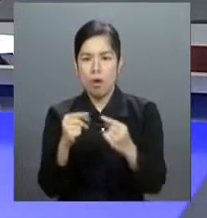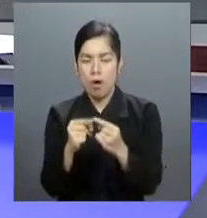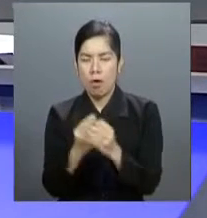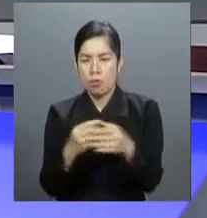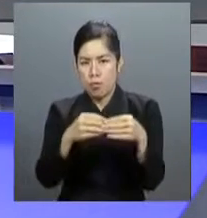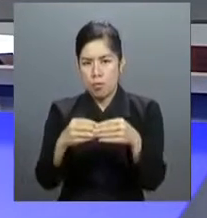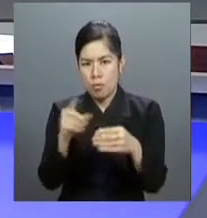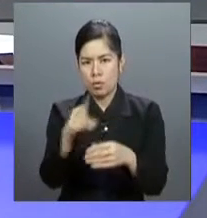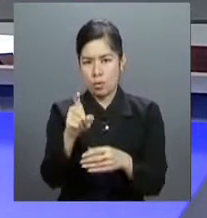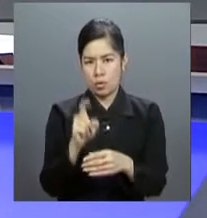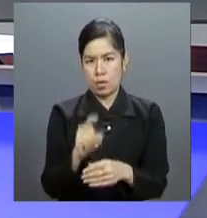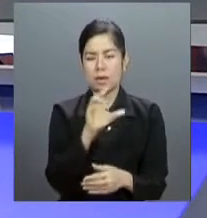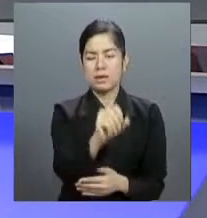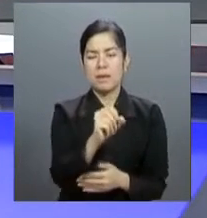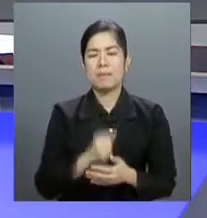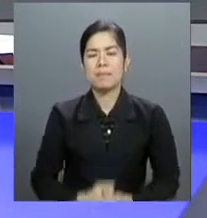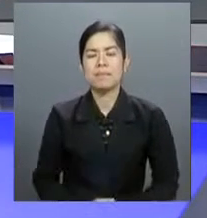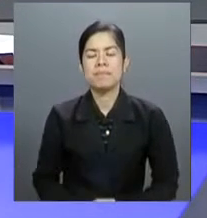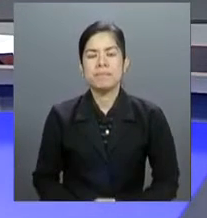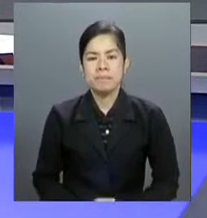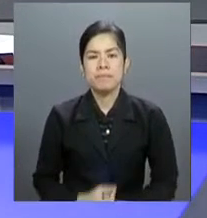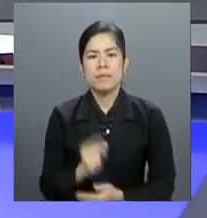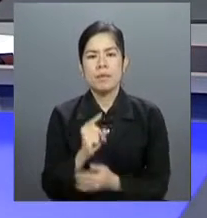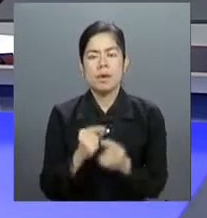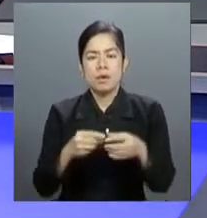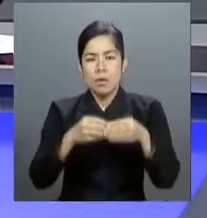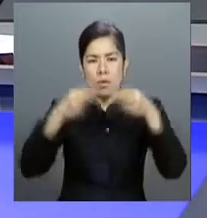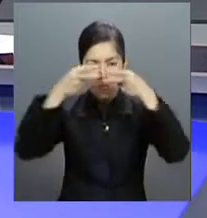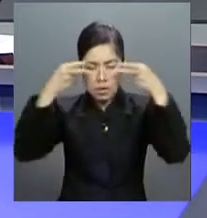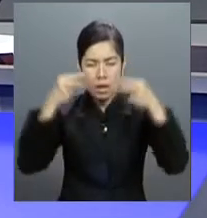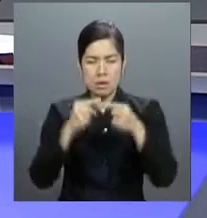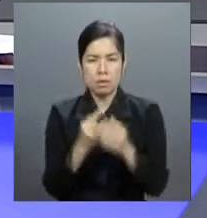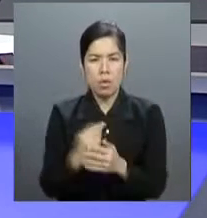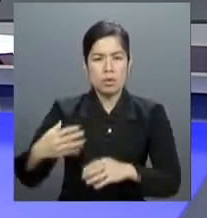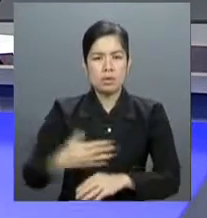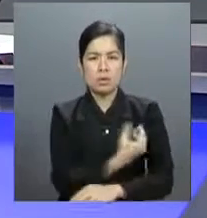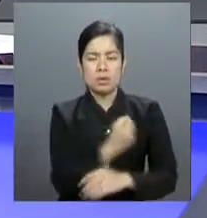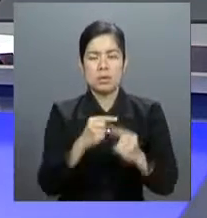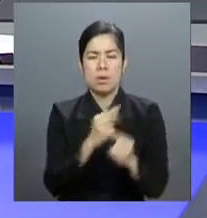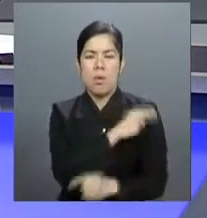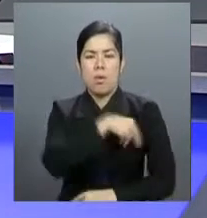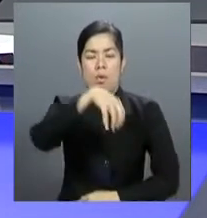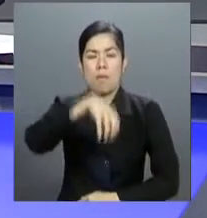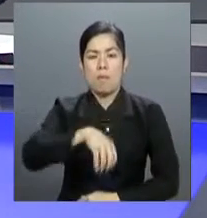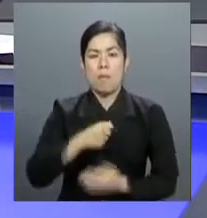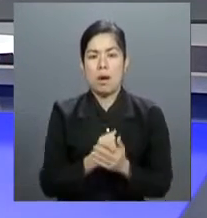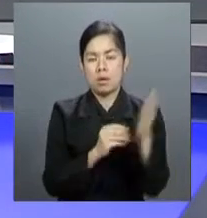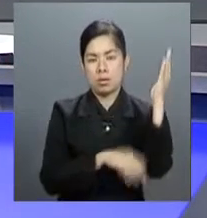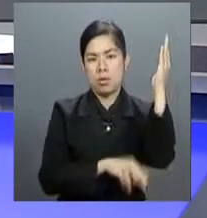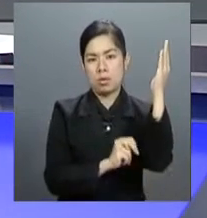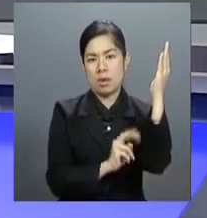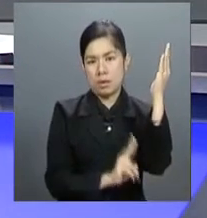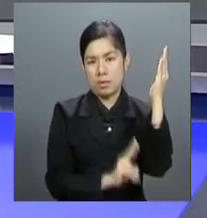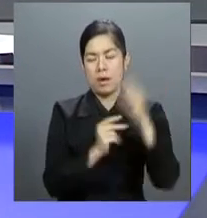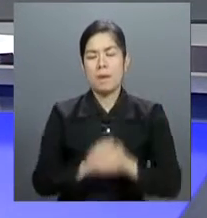จ้าหน้าที่นะคะออกหมายจับผู้ต้องสงสัยคดียึดโรงพยาบาลเจาะไอร้องจังหวัดนราธิวาสเพื่อโจมตีฐานปฏิบัติการเพิ่มอีก6คนค่ะขณะเดียวกัน